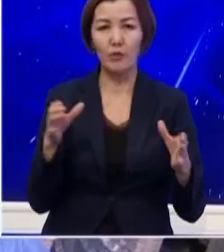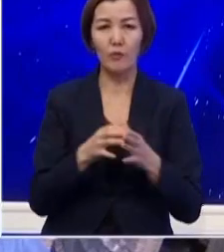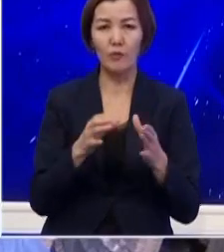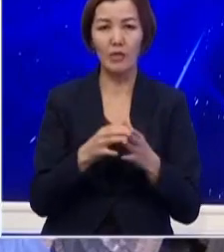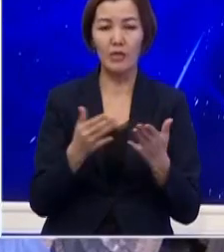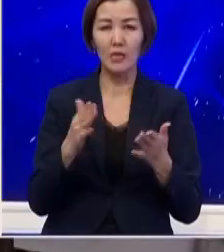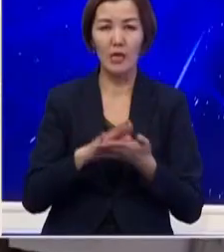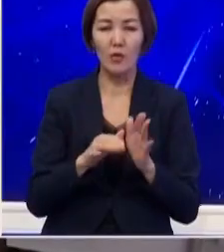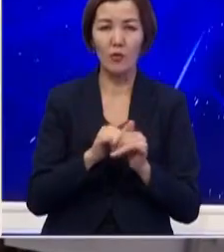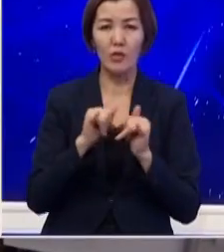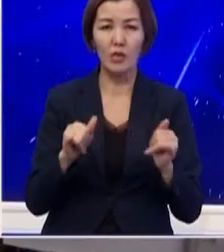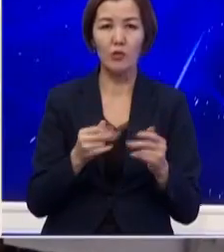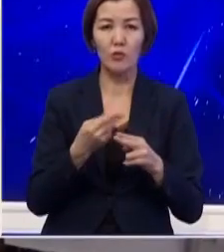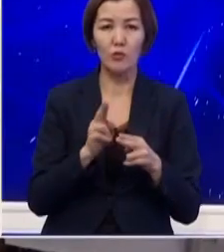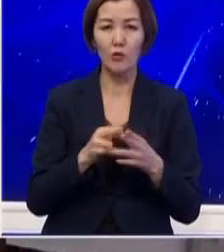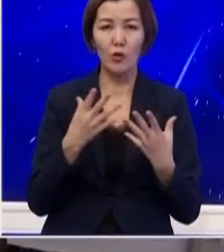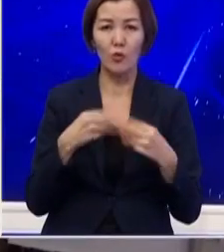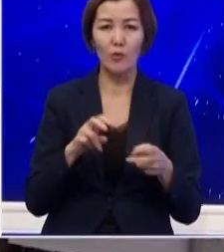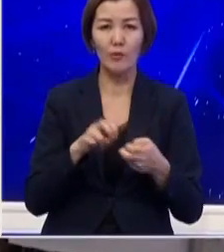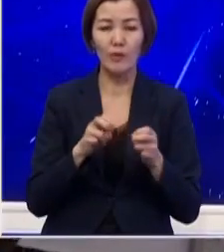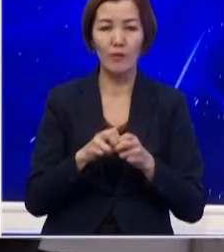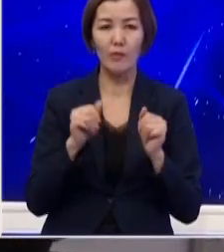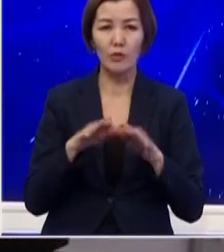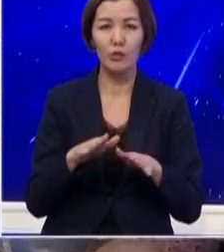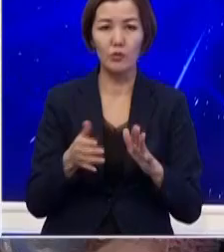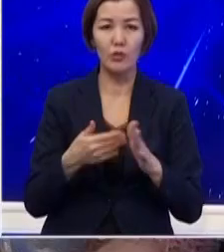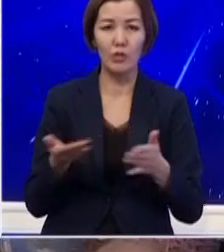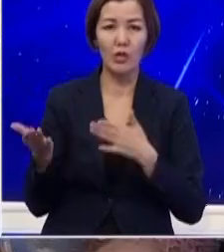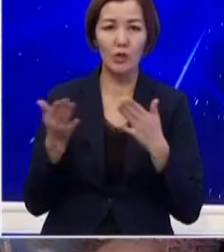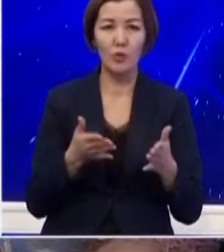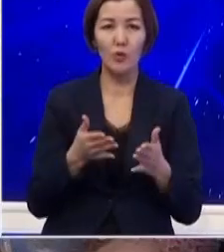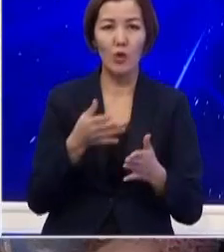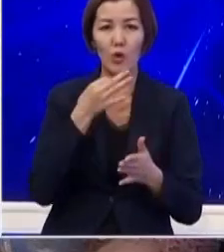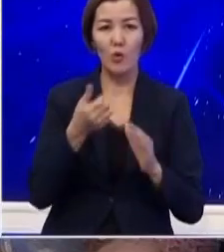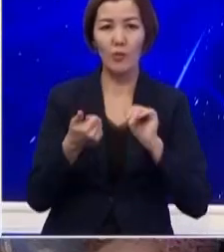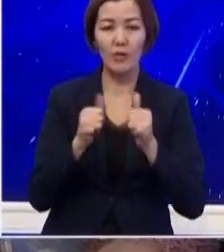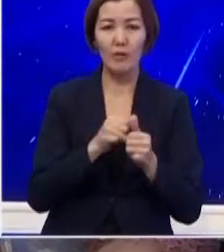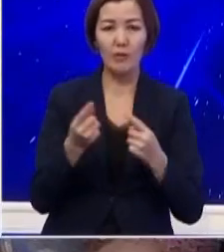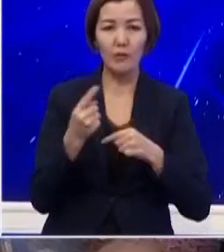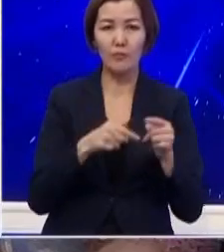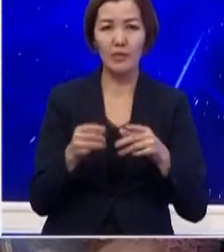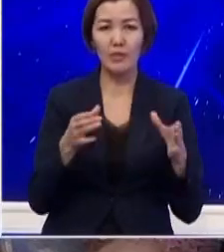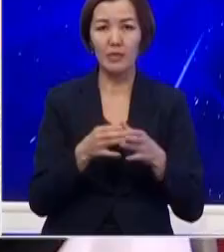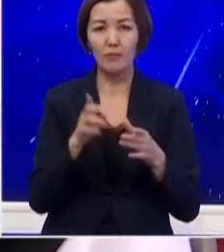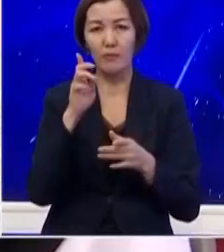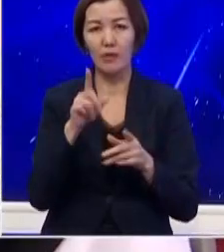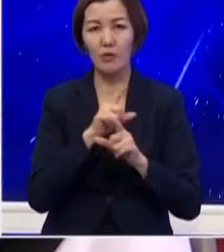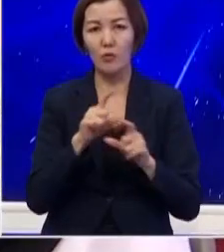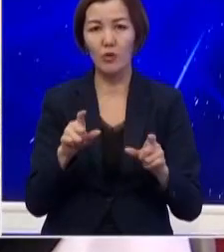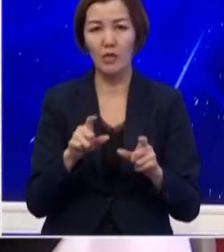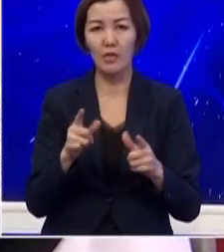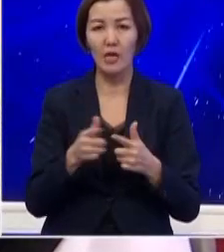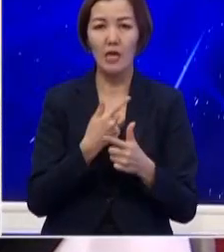ұйымдардың әлеуетін арттыру, сондай қоғамдағы мәселелерді шешуге шақыру. Өзара тәжірибе алмасып, бизнес құрылымдары мен мемлекеттік